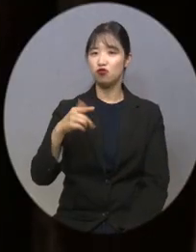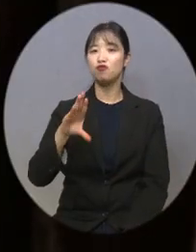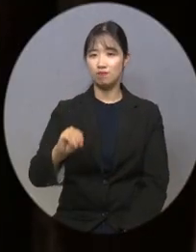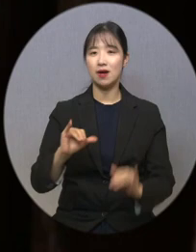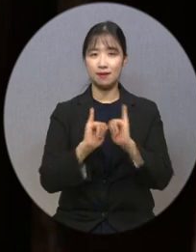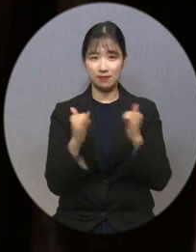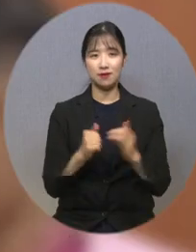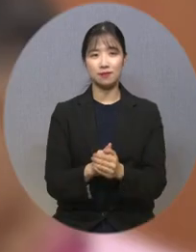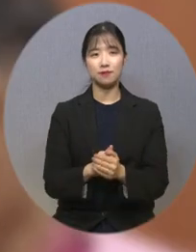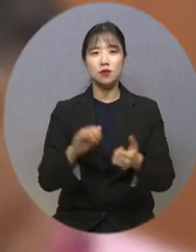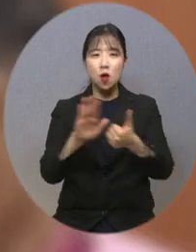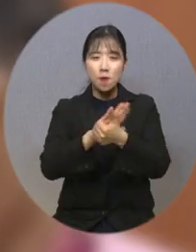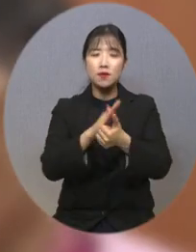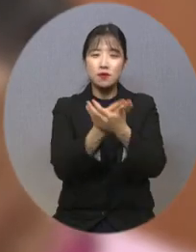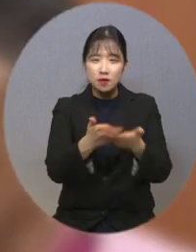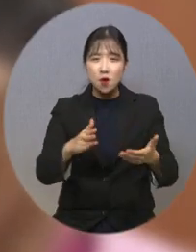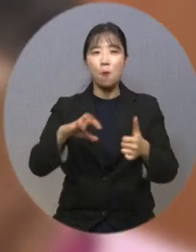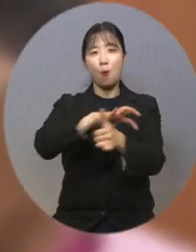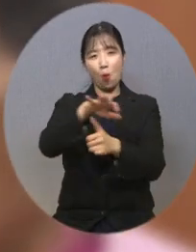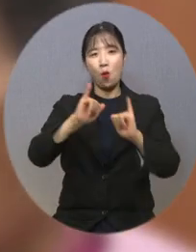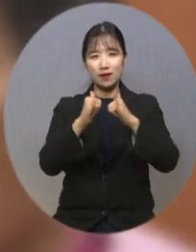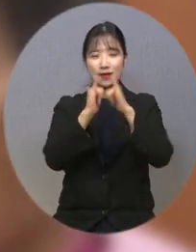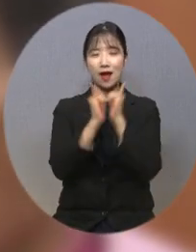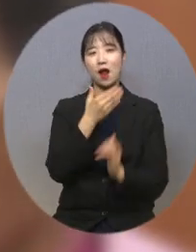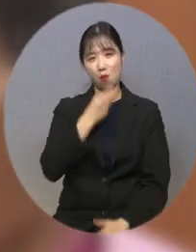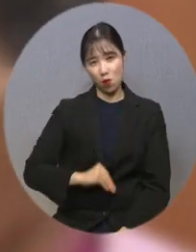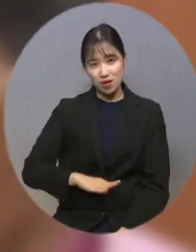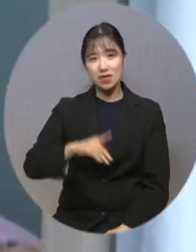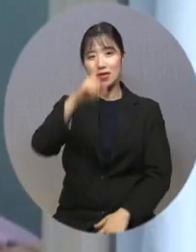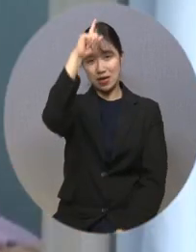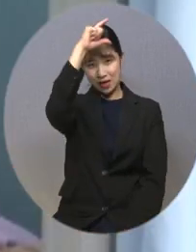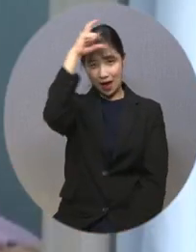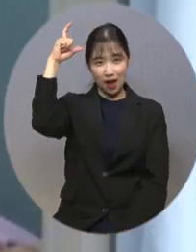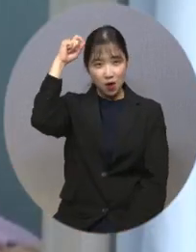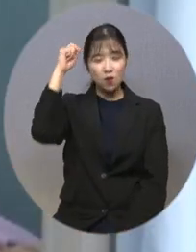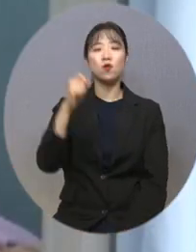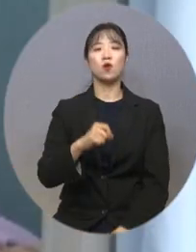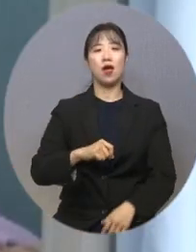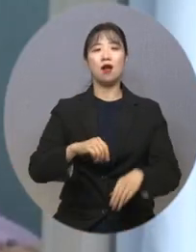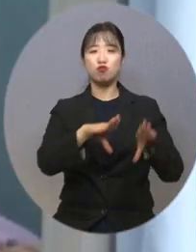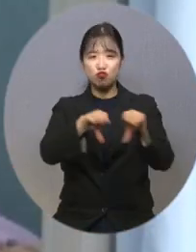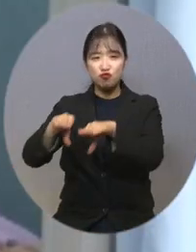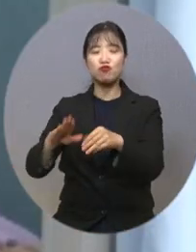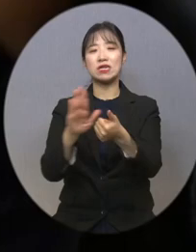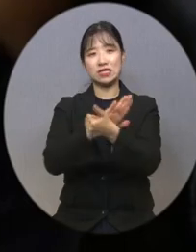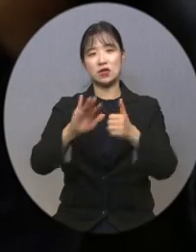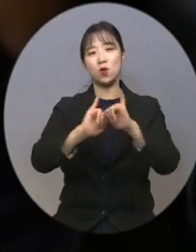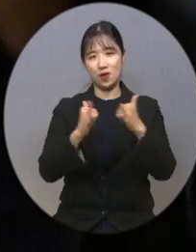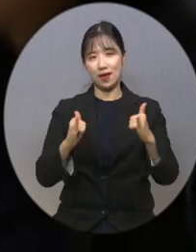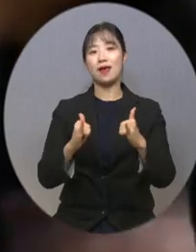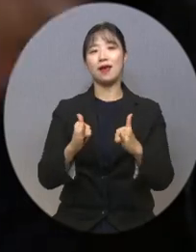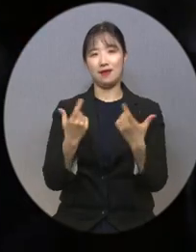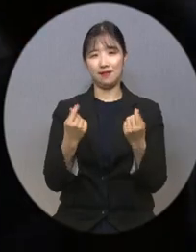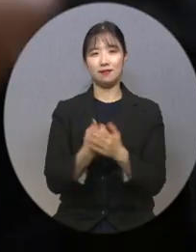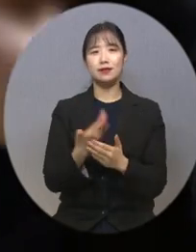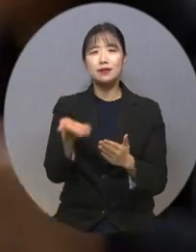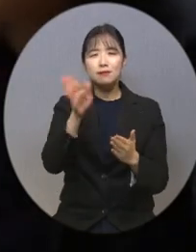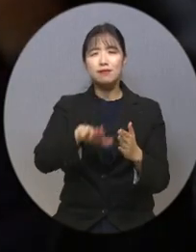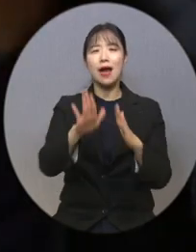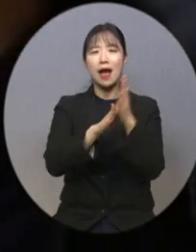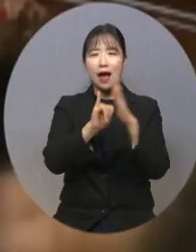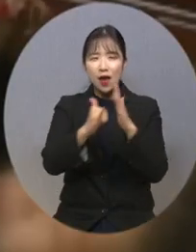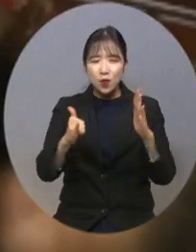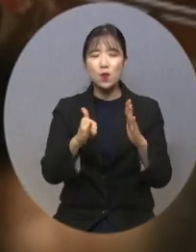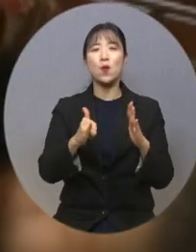장기영 서비스를 제공하는 요양보호사 사회복지사 간호사 물리치고 사 등이 해당됩니다 다만 가족관계 인 수급자에게